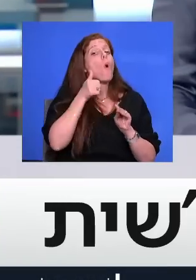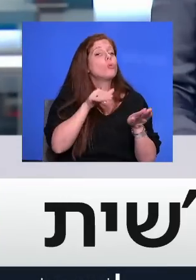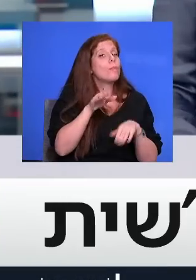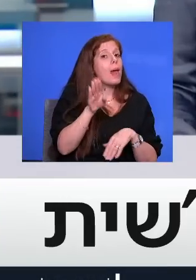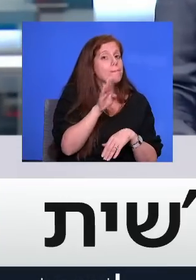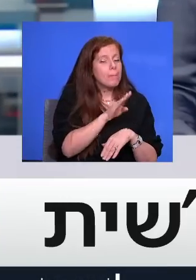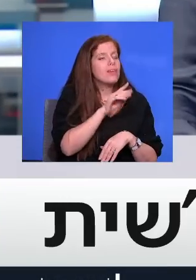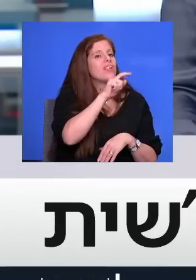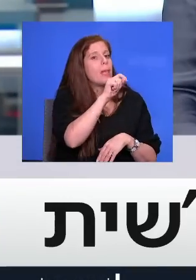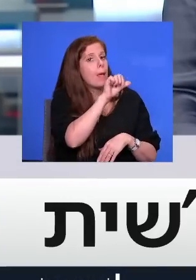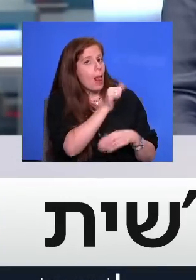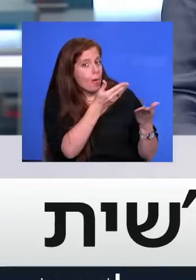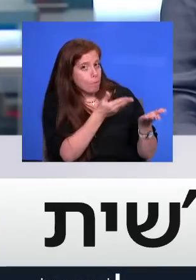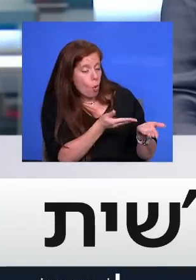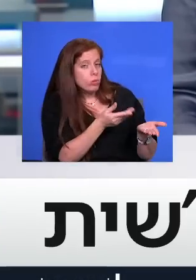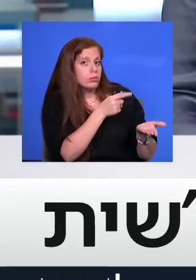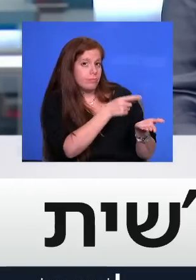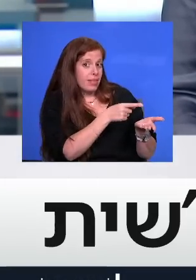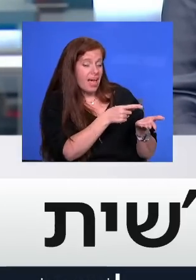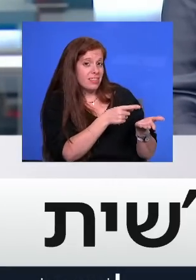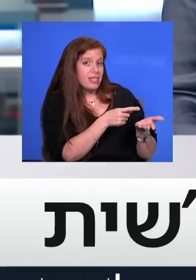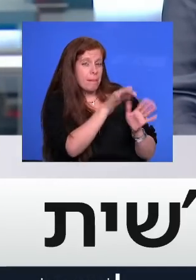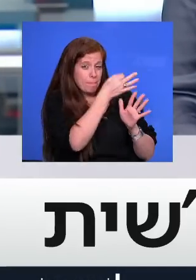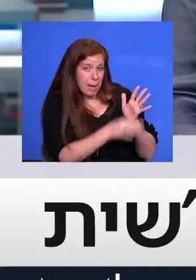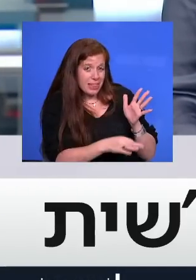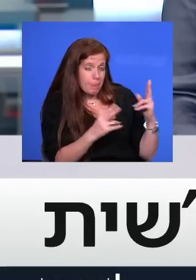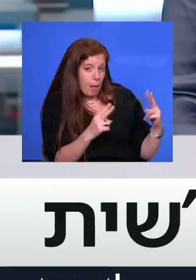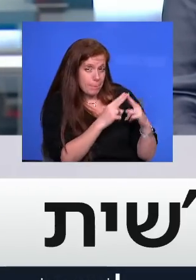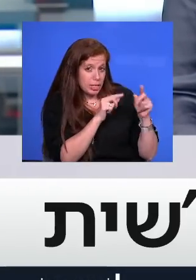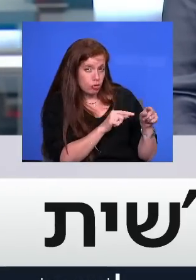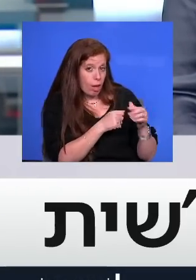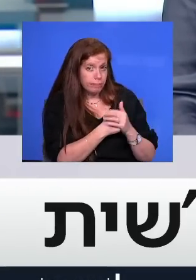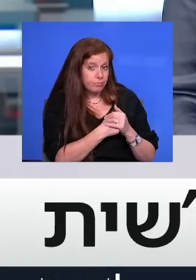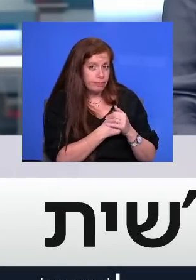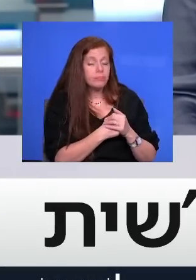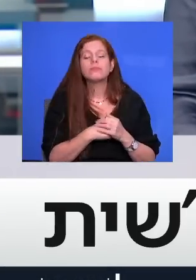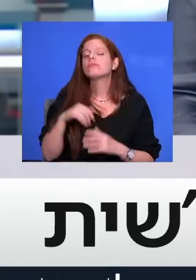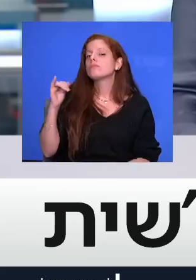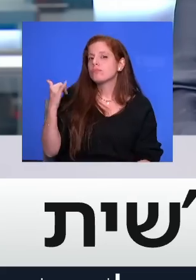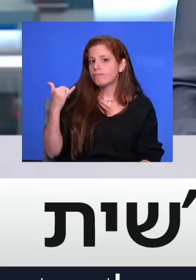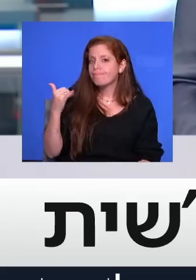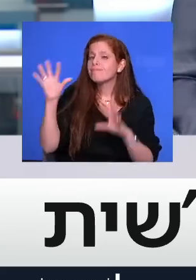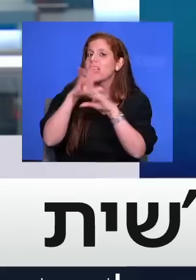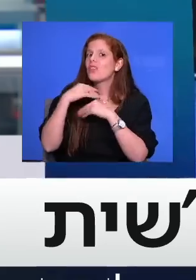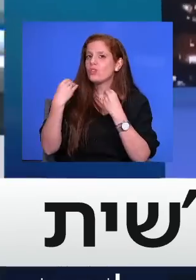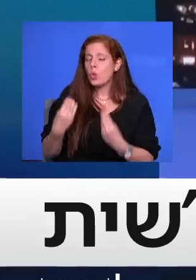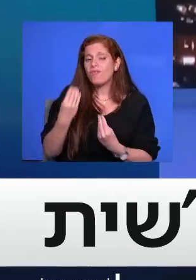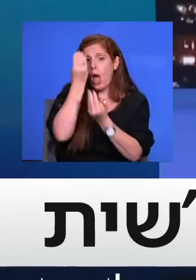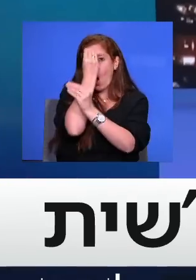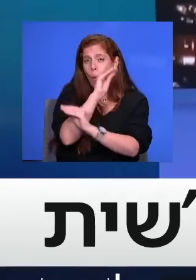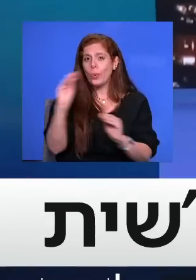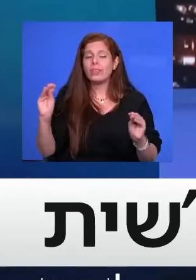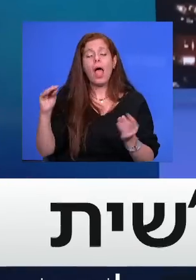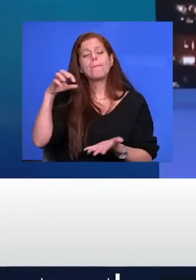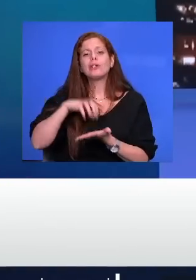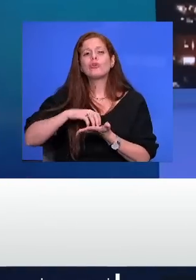ותמר אלמוג פרשניתנו לענייני משפט, את עם פרטים על הפגישה הזו. כן, מיכל, ערב טוב. ההודעה שיצאה מלשכת ראש